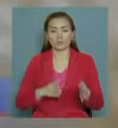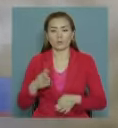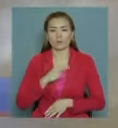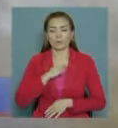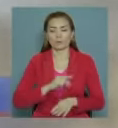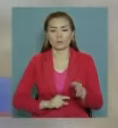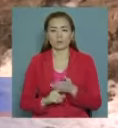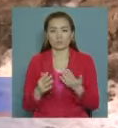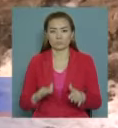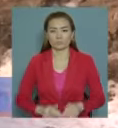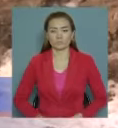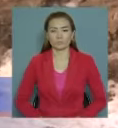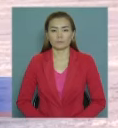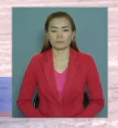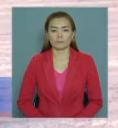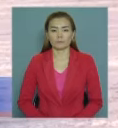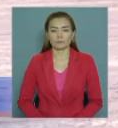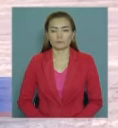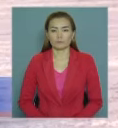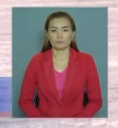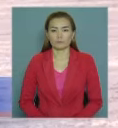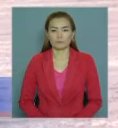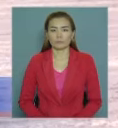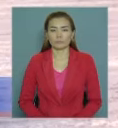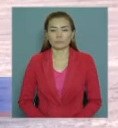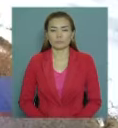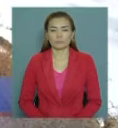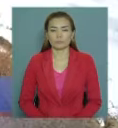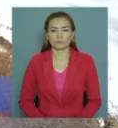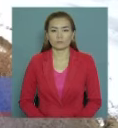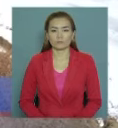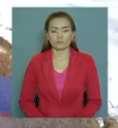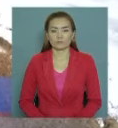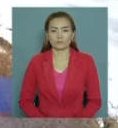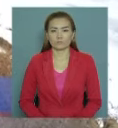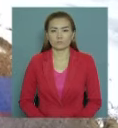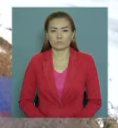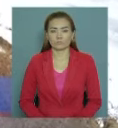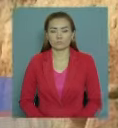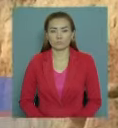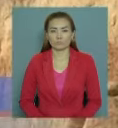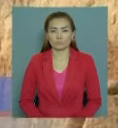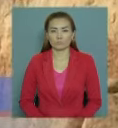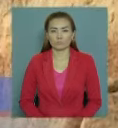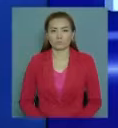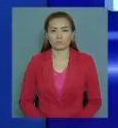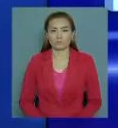к работе. Жандос Тимиргали, Унербек Жанабай, Эмма Зайнулина, телеканал Атырау.